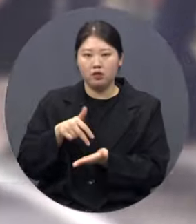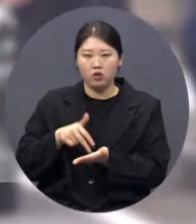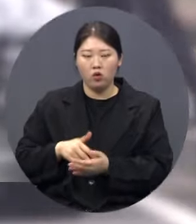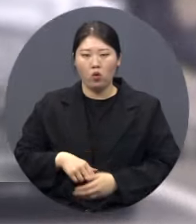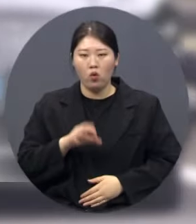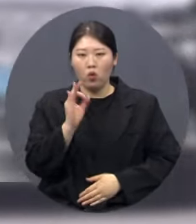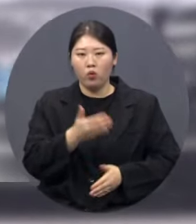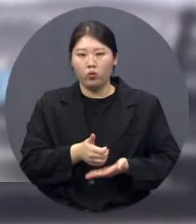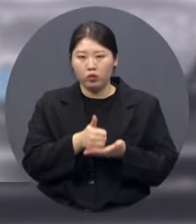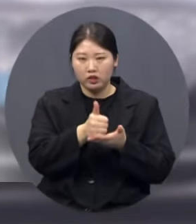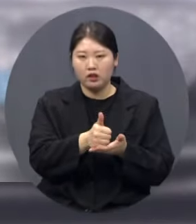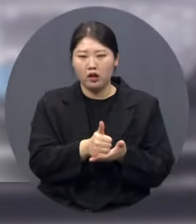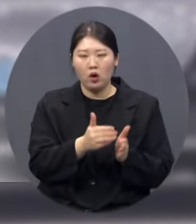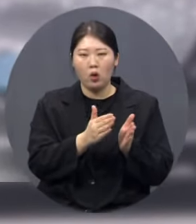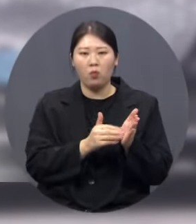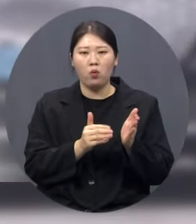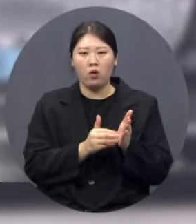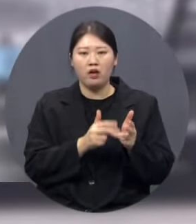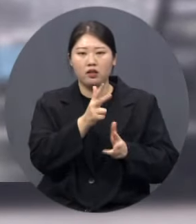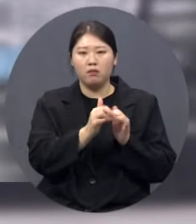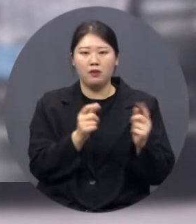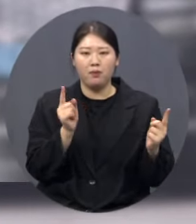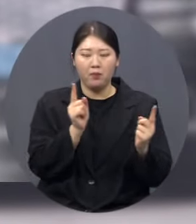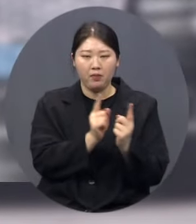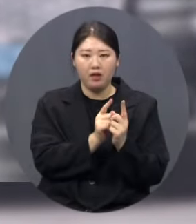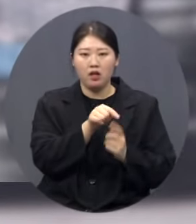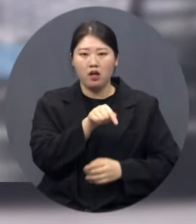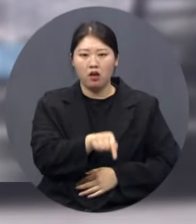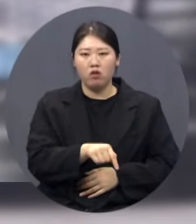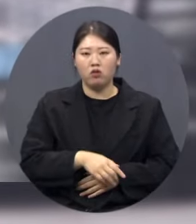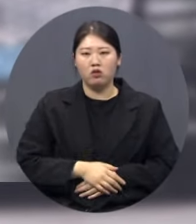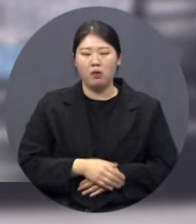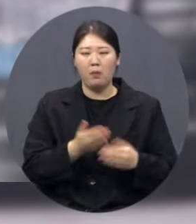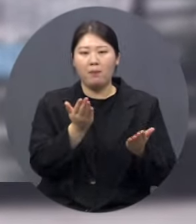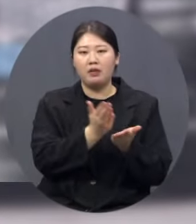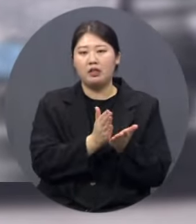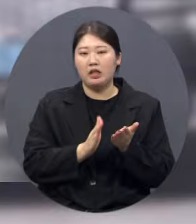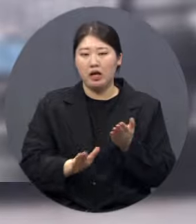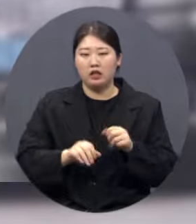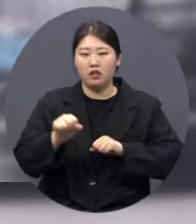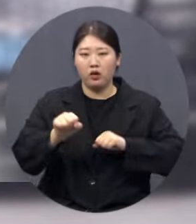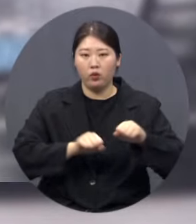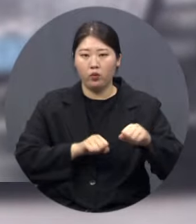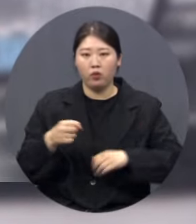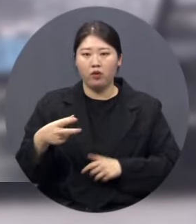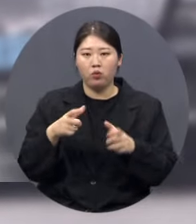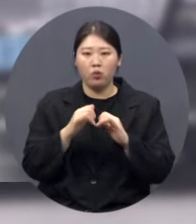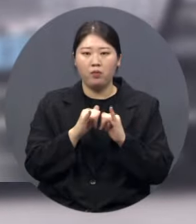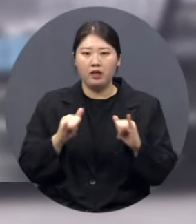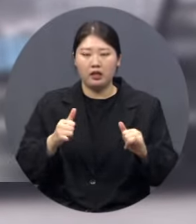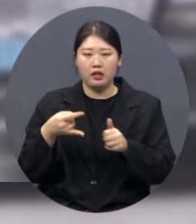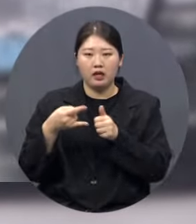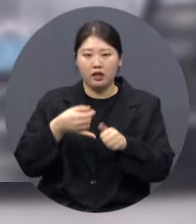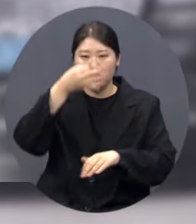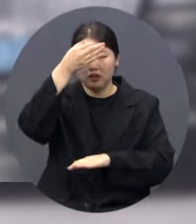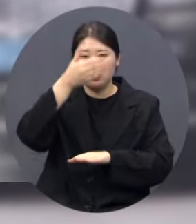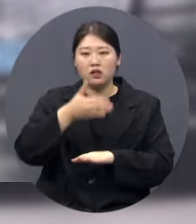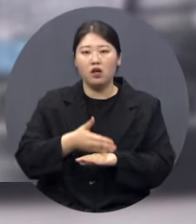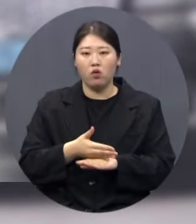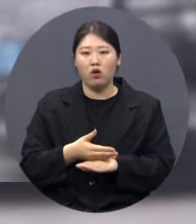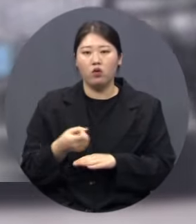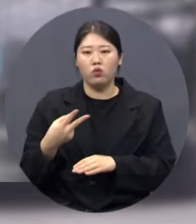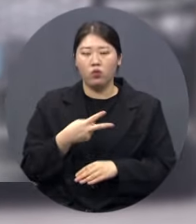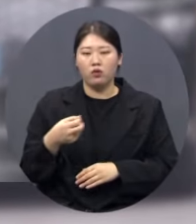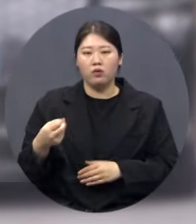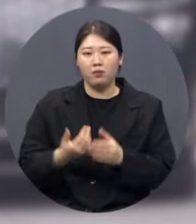밀실에서 사업자를 만났다는 것 자체가 매 부적절하다며 도민들에게 사과하고 방지를